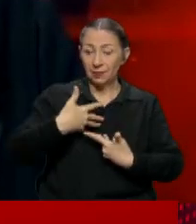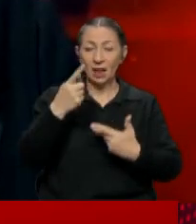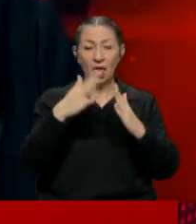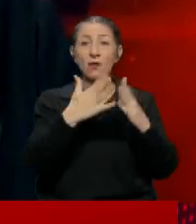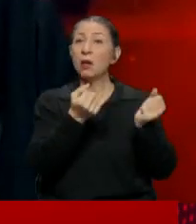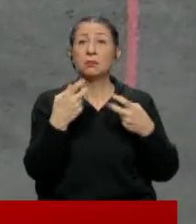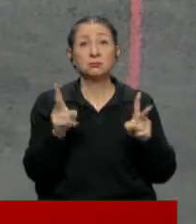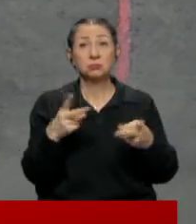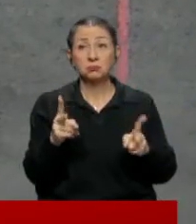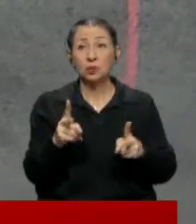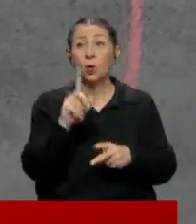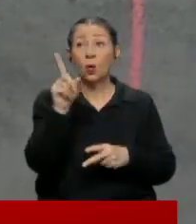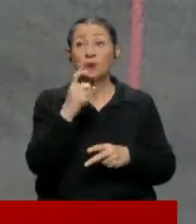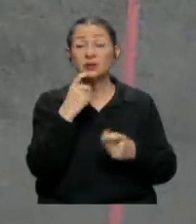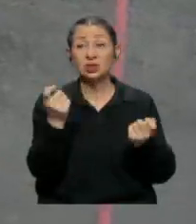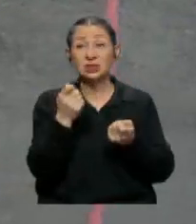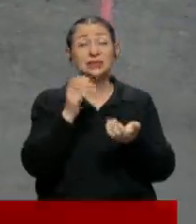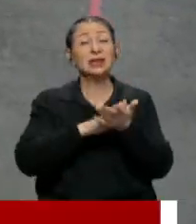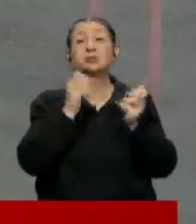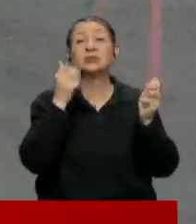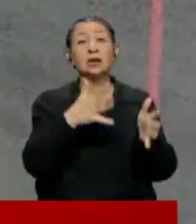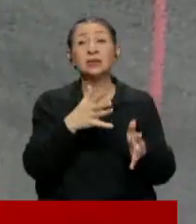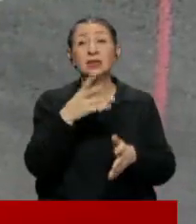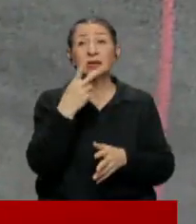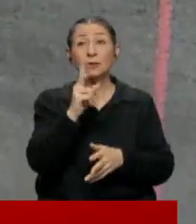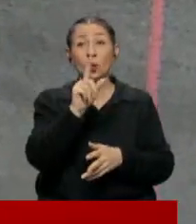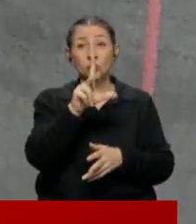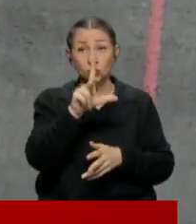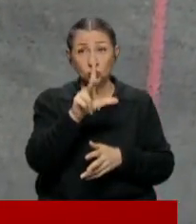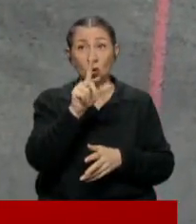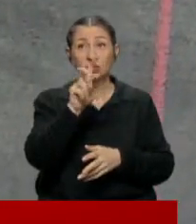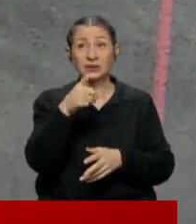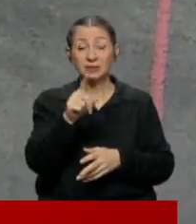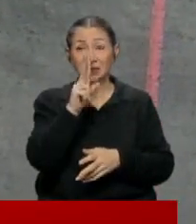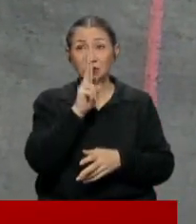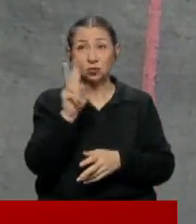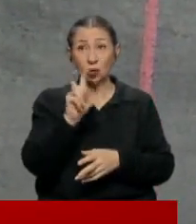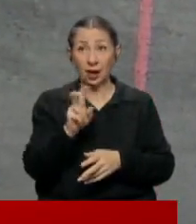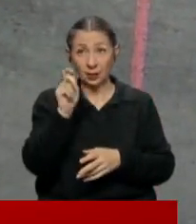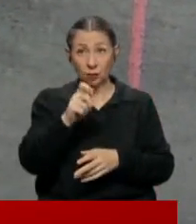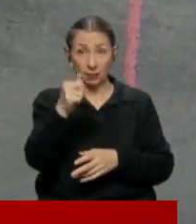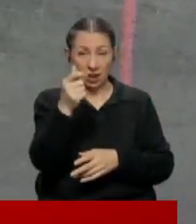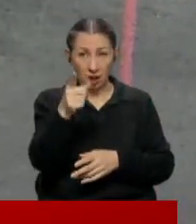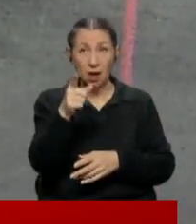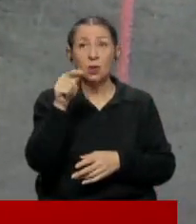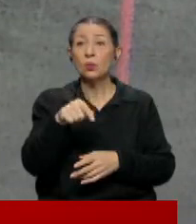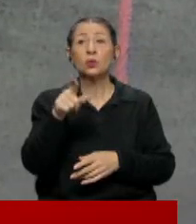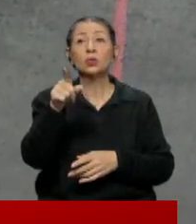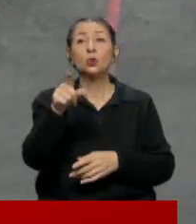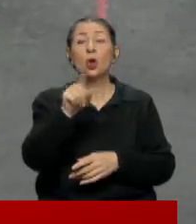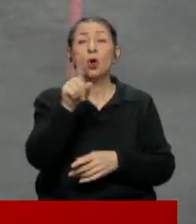ev alabiliyordu. 10 yıllık çalışanın kıdem tazminatı 2013 yılında 18.200 dolar ediyordu bu para. Bugün